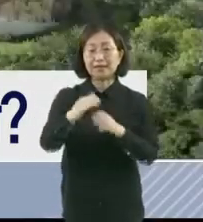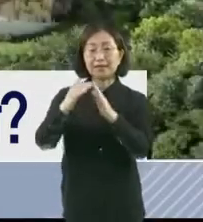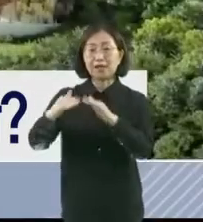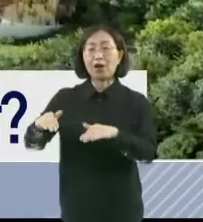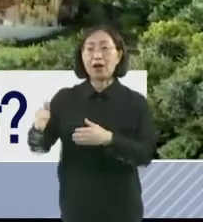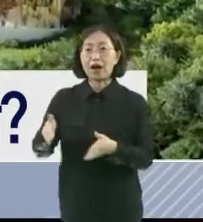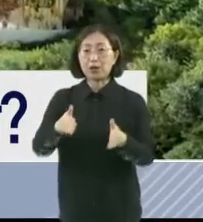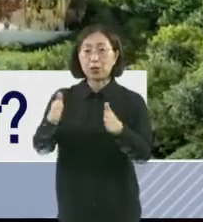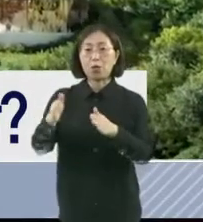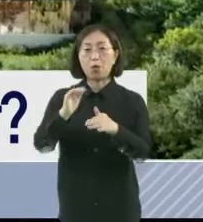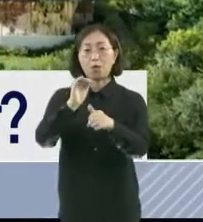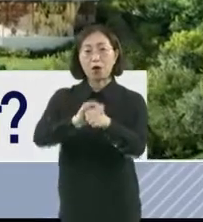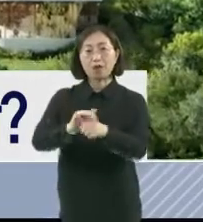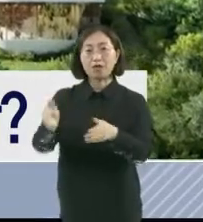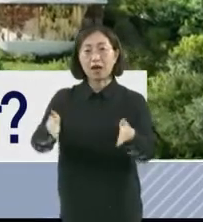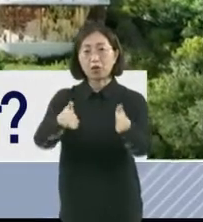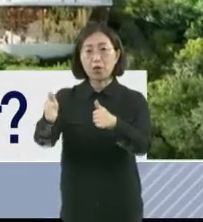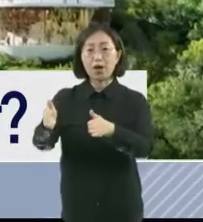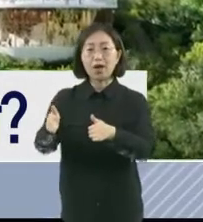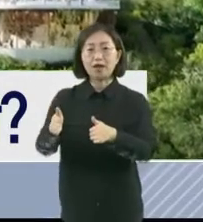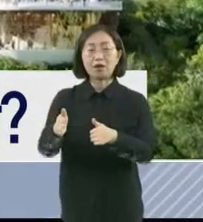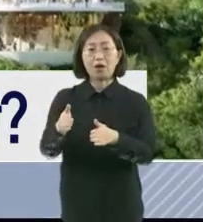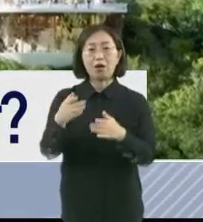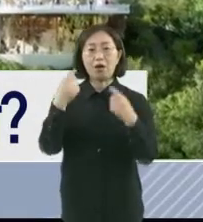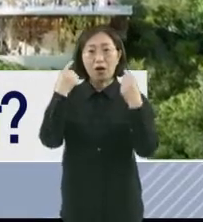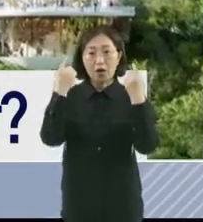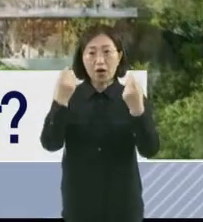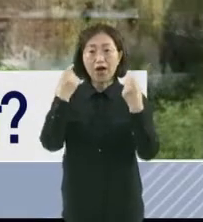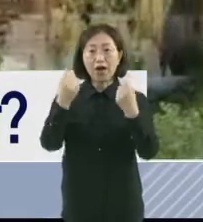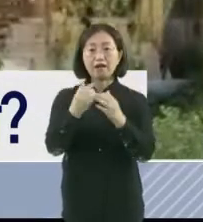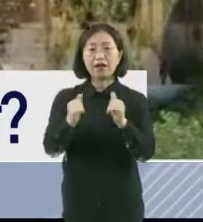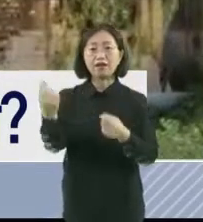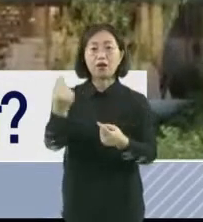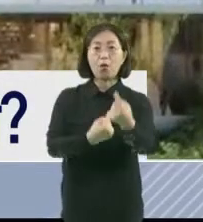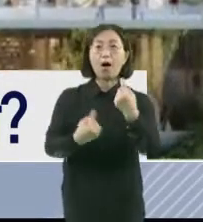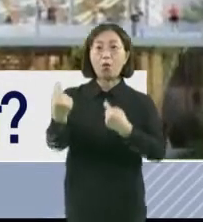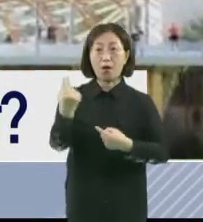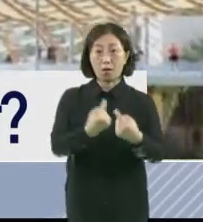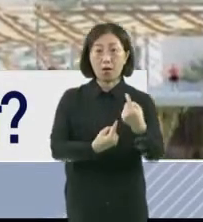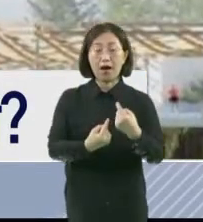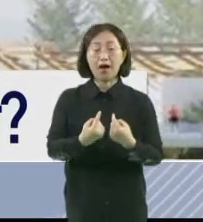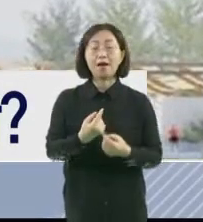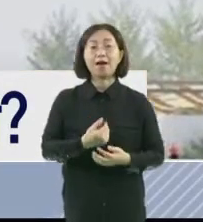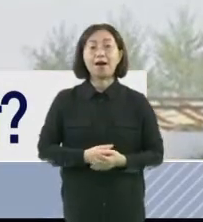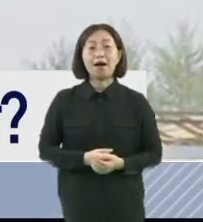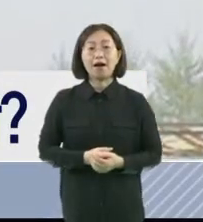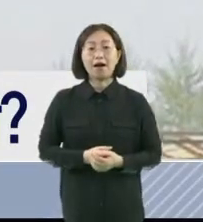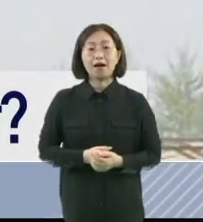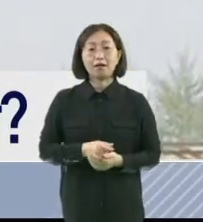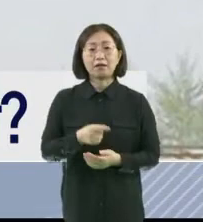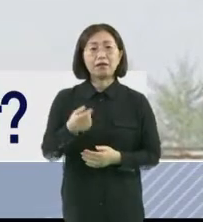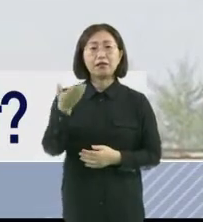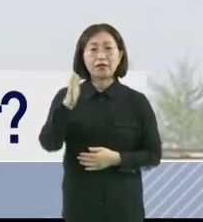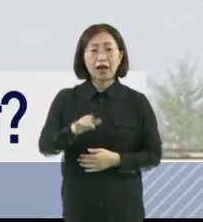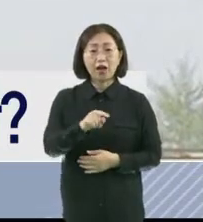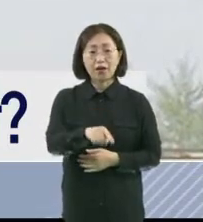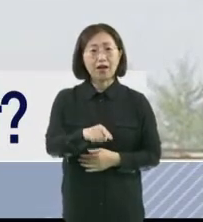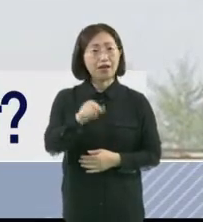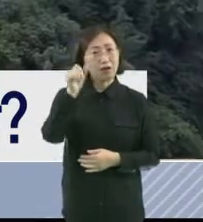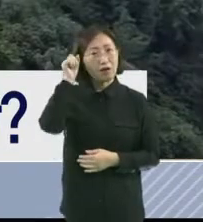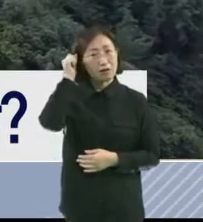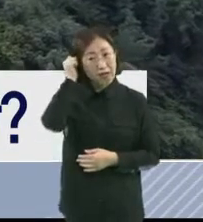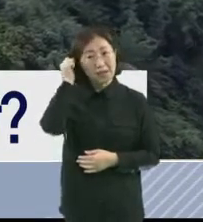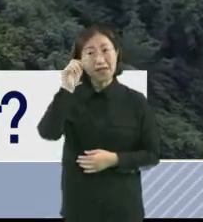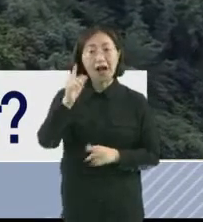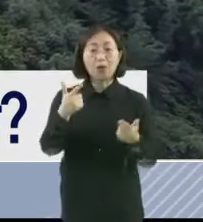전라도에서 경상도에서도 가족 단위 관광객이 많이 오는데, 대부분 숙박을 여기서 안 하시고 뭐 천안이나 이런 데